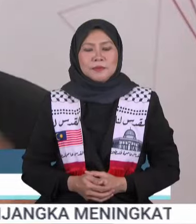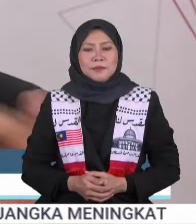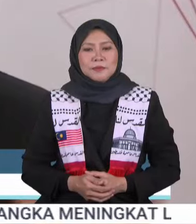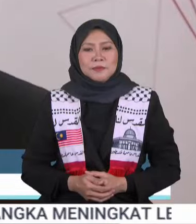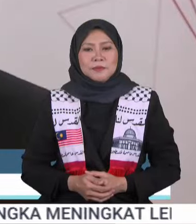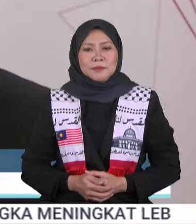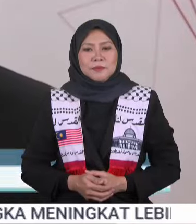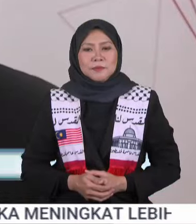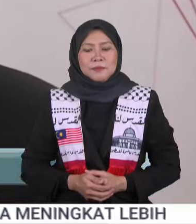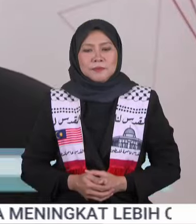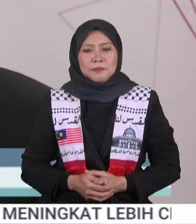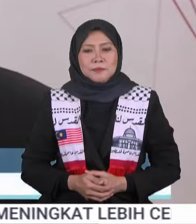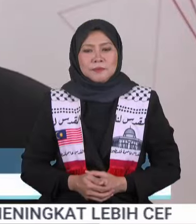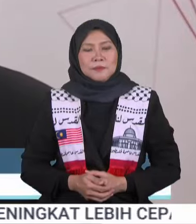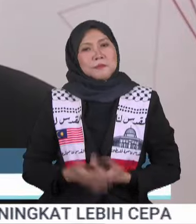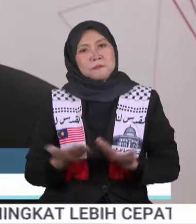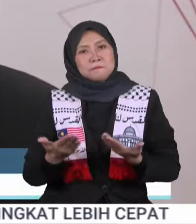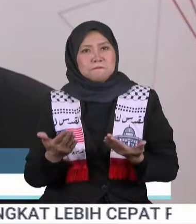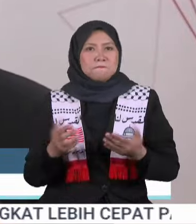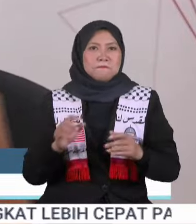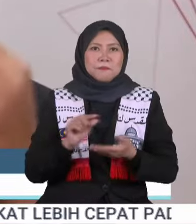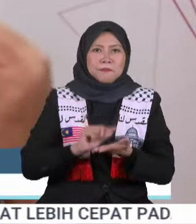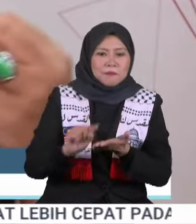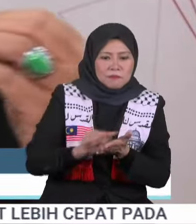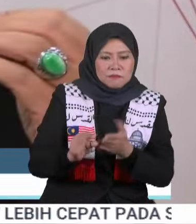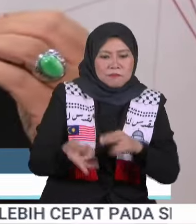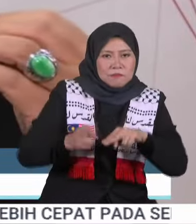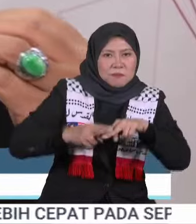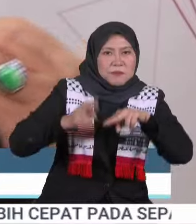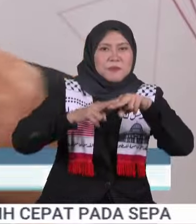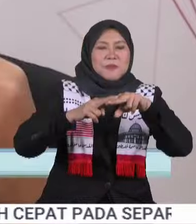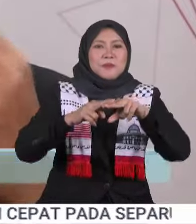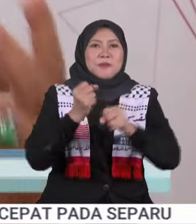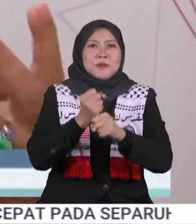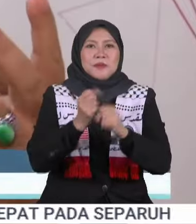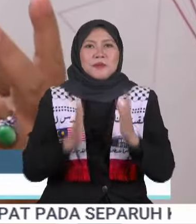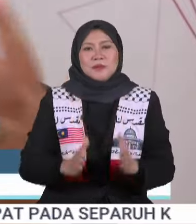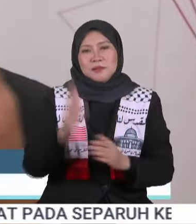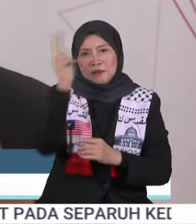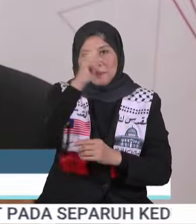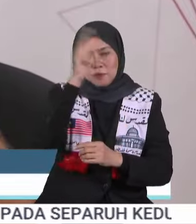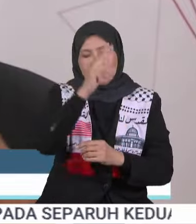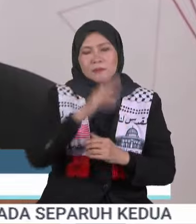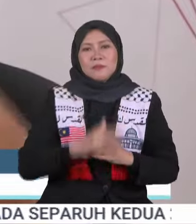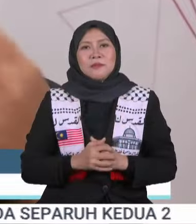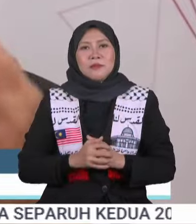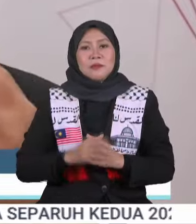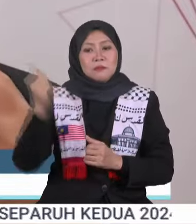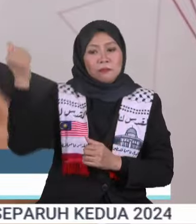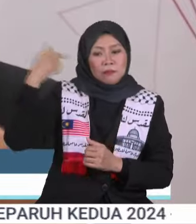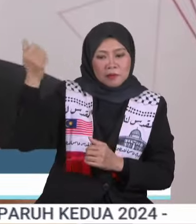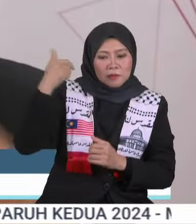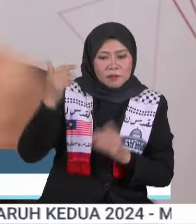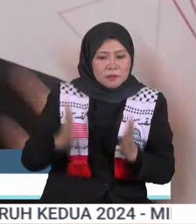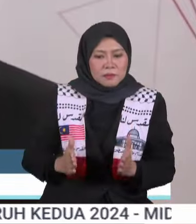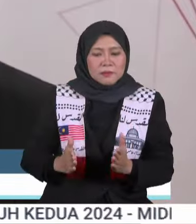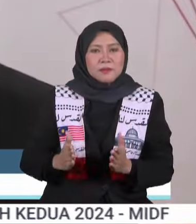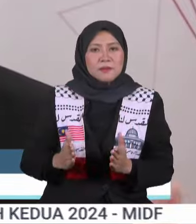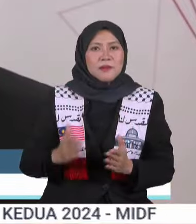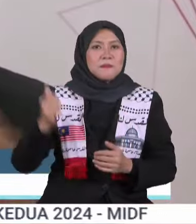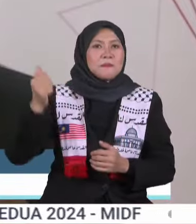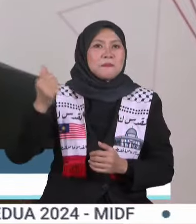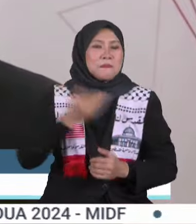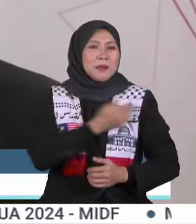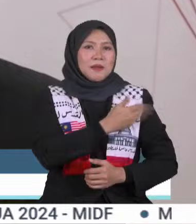Memberikan kenaikan gaji pada kaki tangan awam, menambahkan apa nama pencen, ya, terutamanya kepada bekas